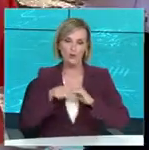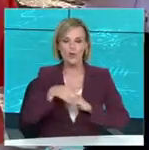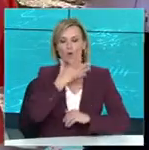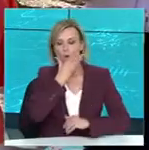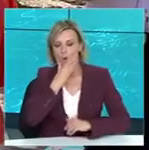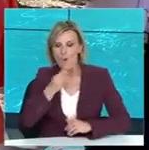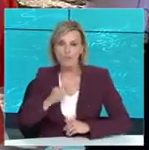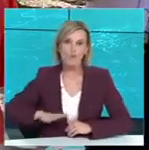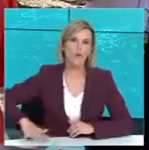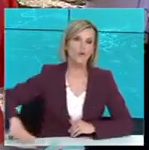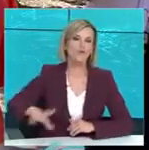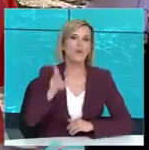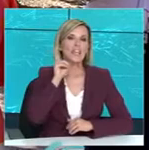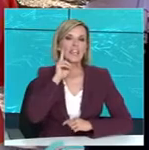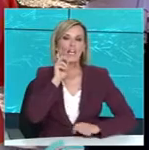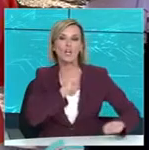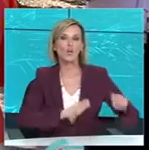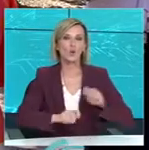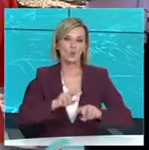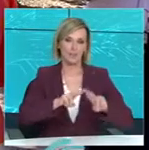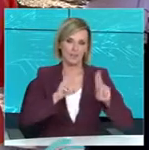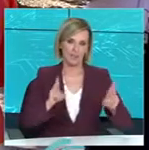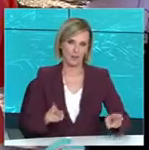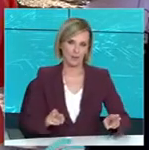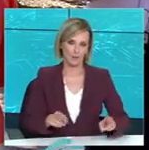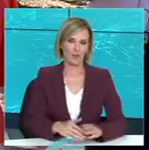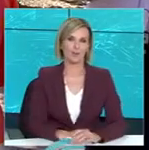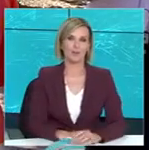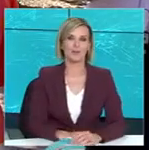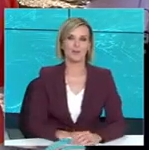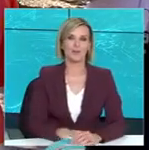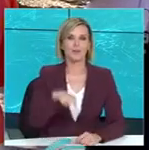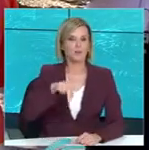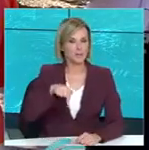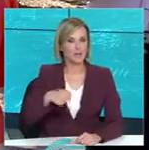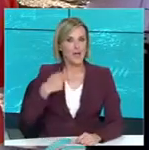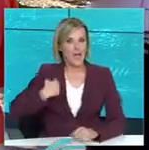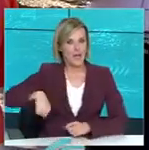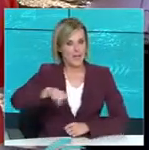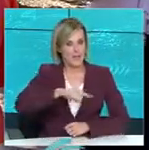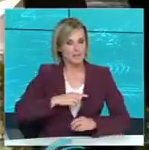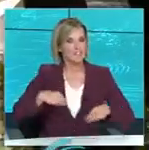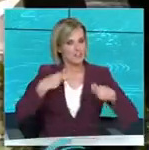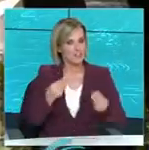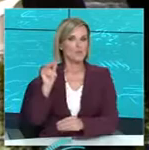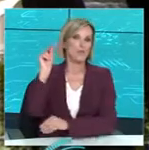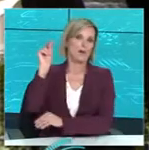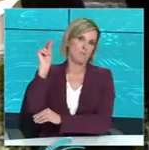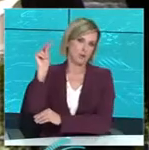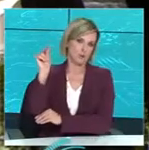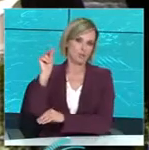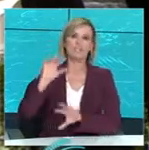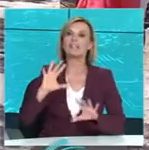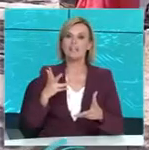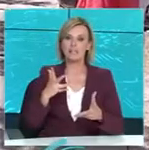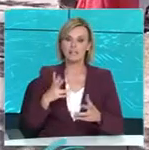το καταπληκτικό αυτό εδώ εινοποιείο και δίνουμε την υπόσχεση και γνωρίζουμε ότι ο τουρισμός είναι